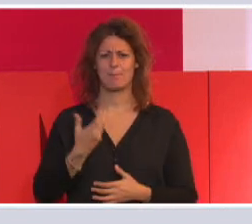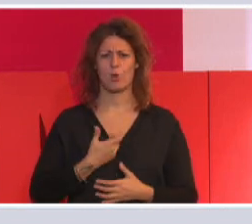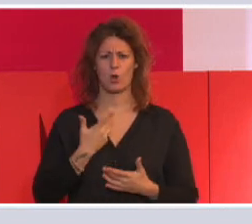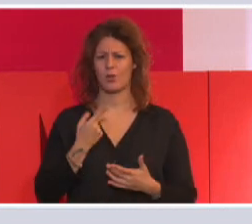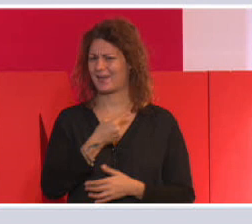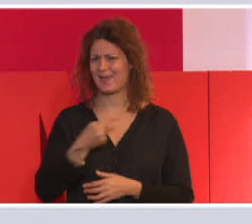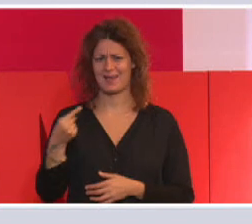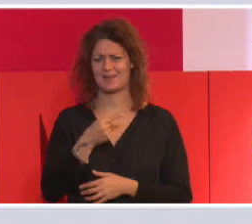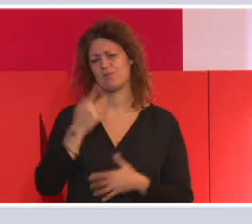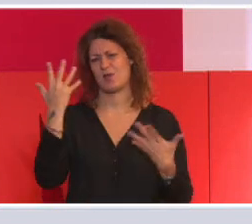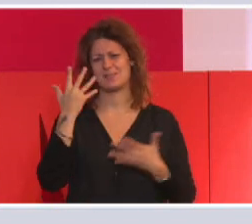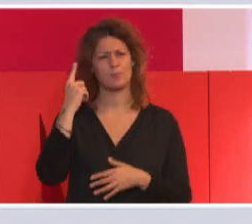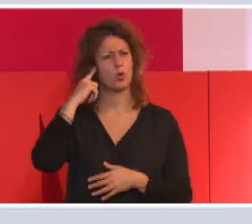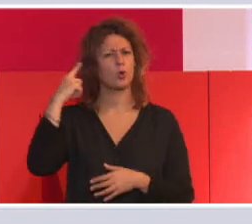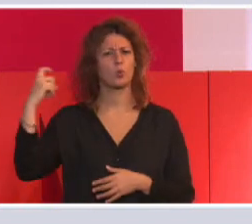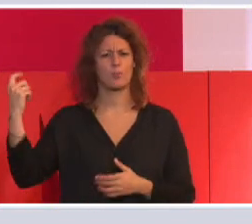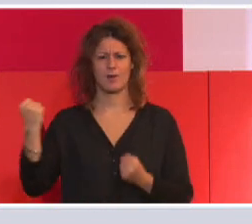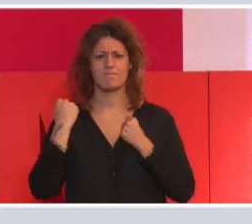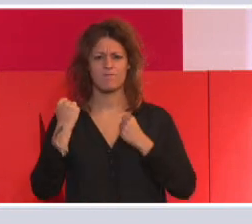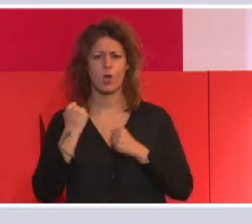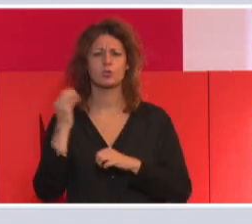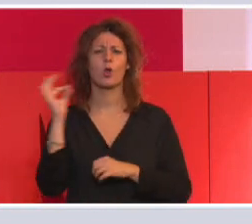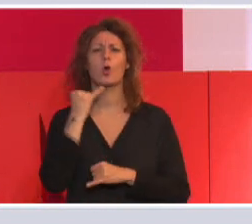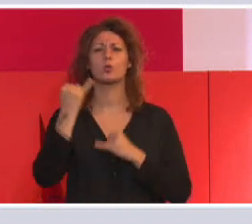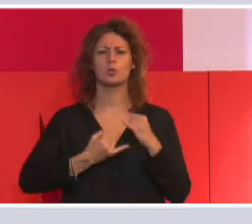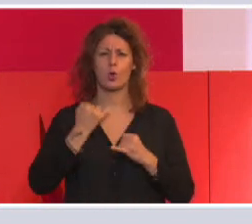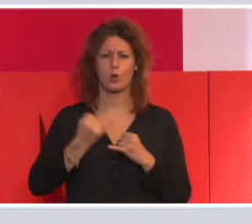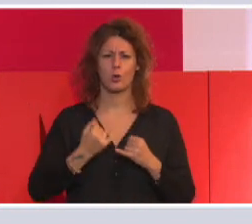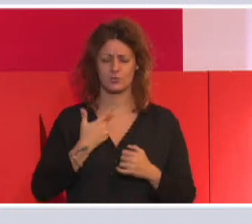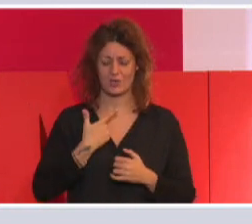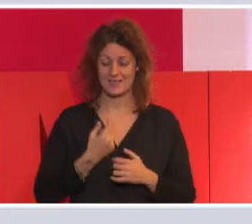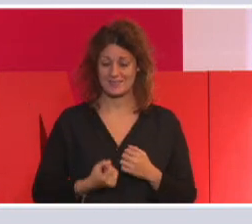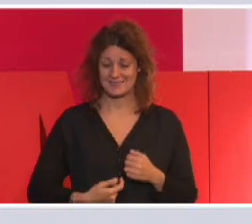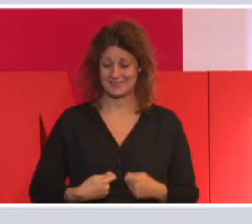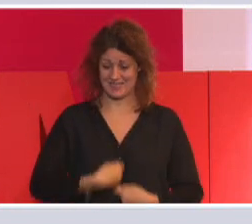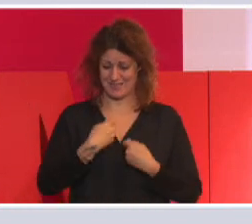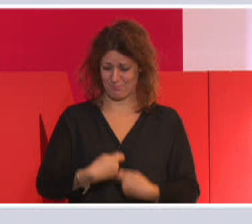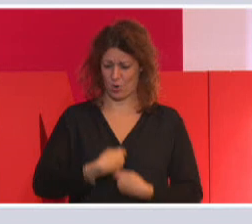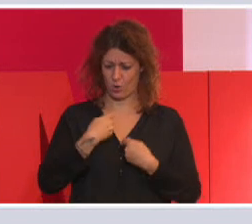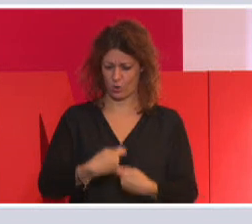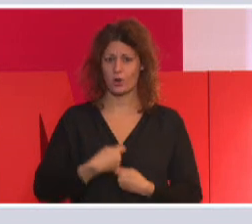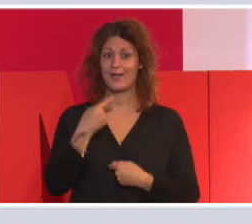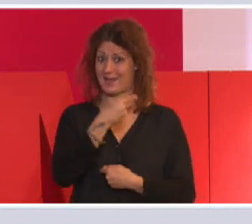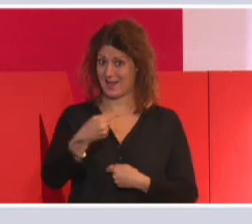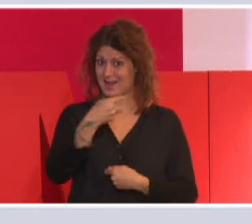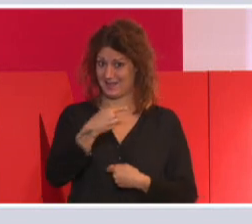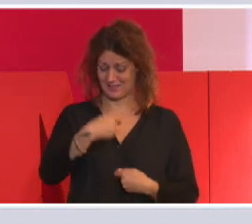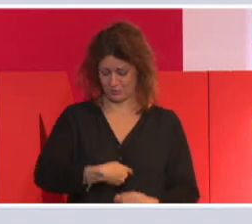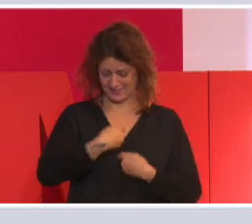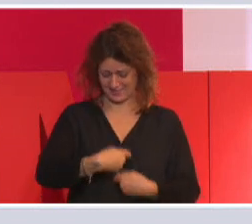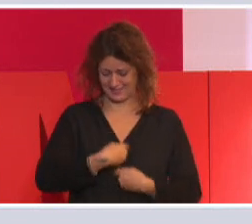uno stimolo che di per se stesso con naturalmente negativo con uno stimolo che negativo in se stesso non è